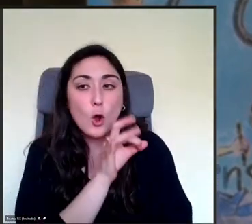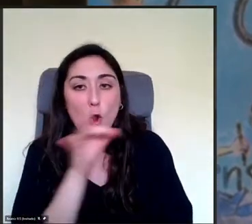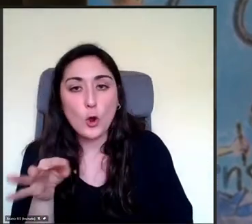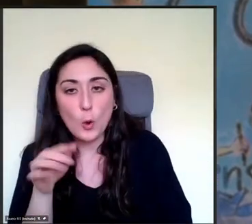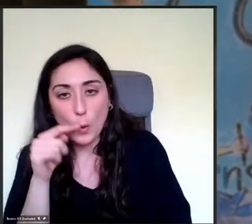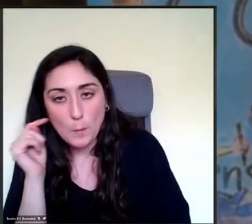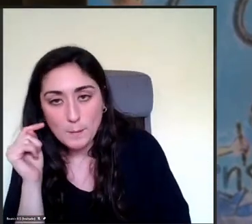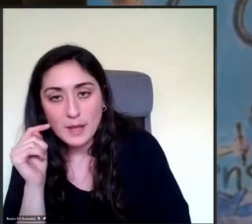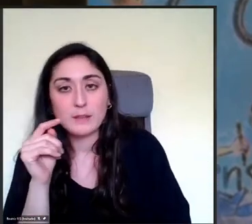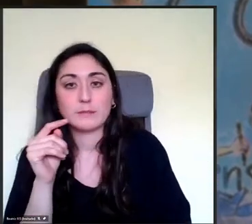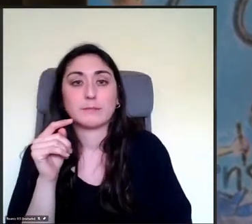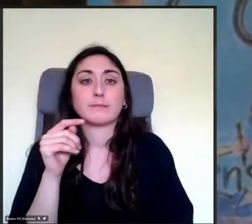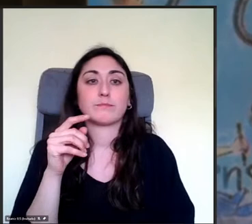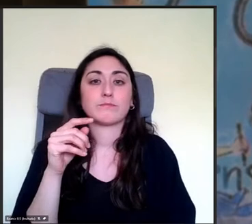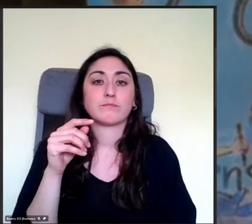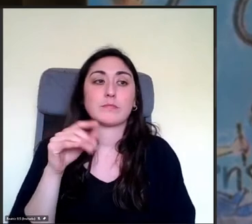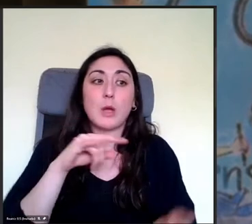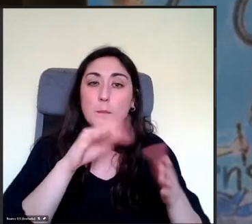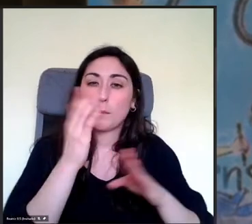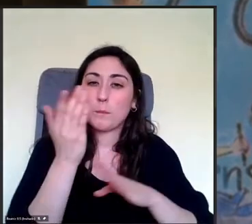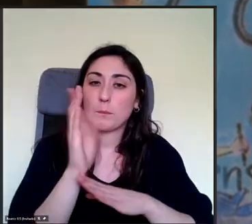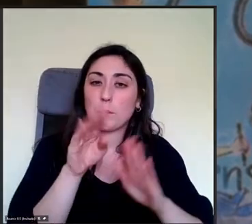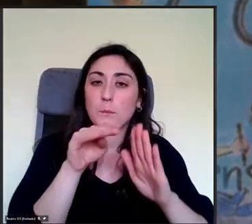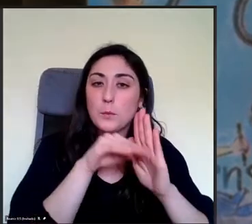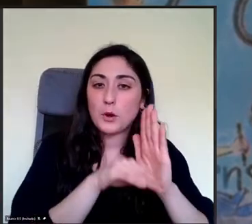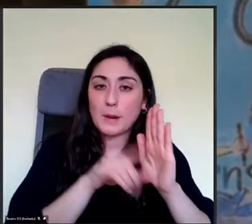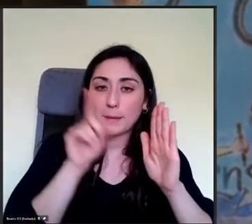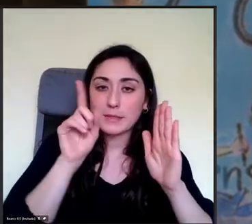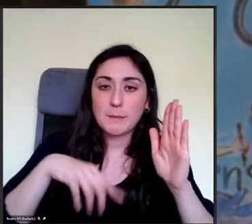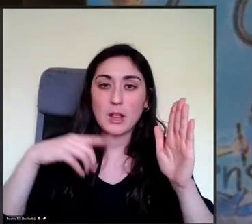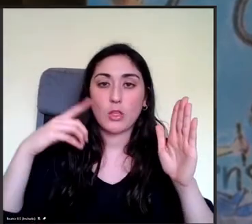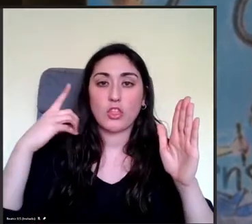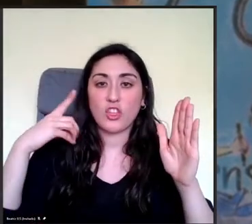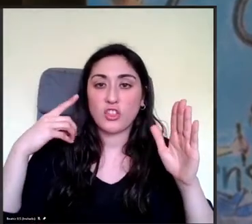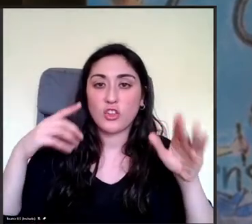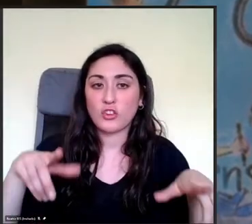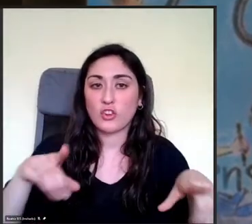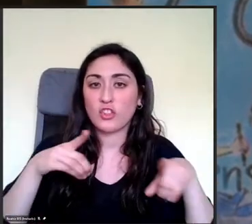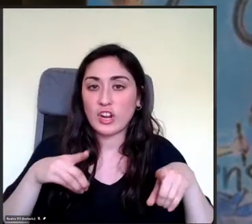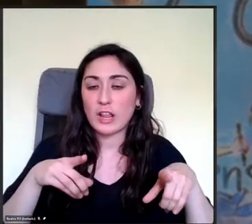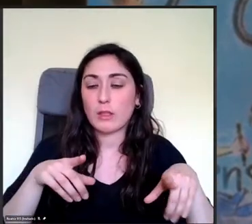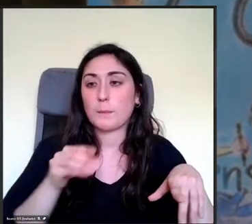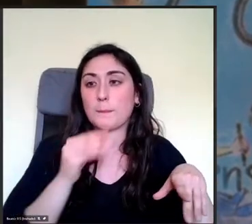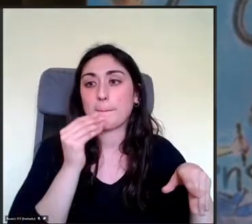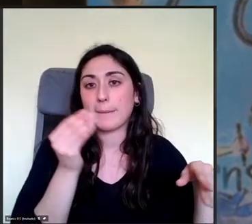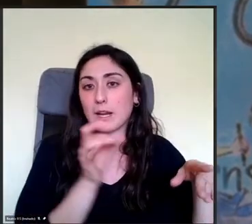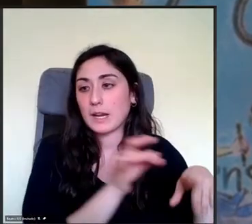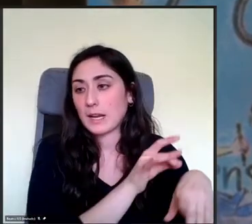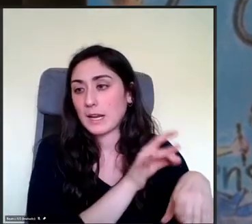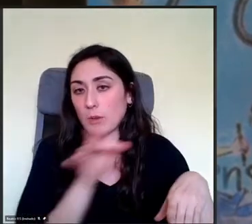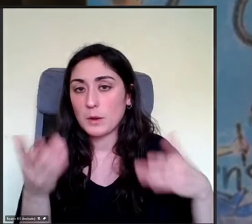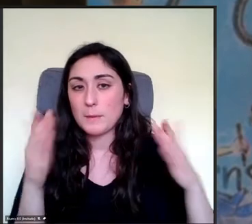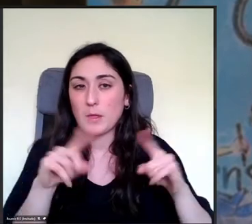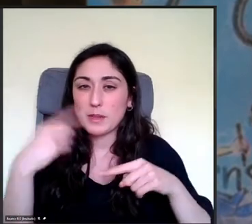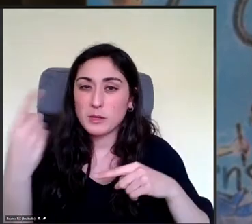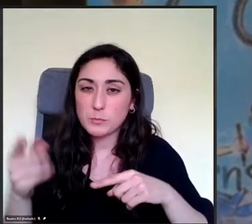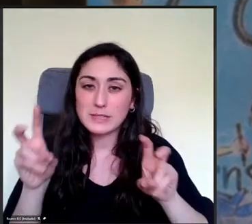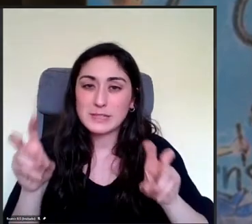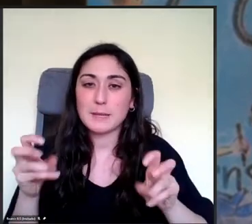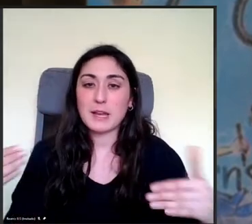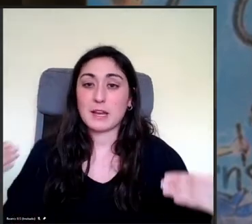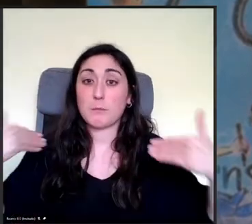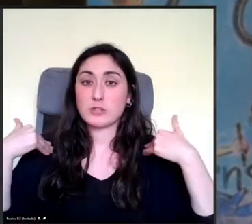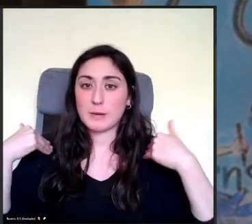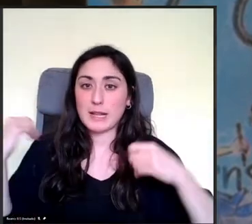acaba d'haver una relació directa entre el nivell de formació i el nivell de responsabilitat